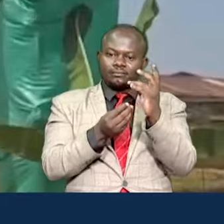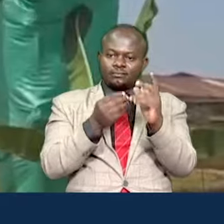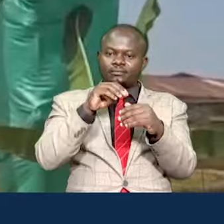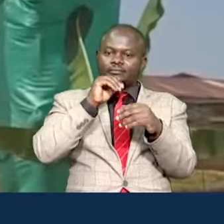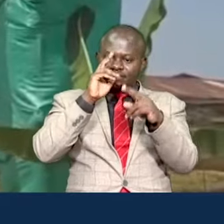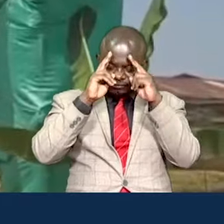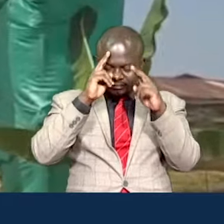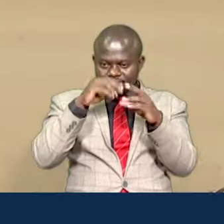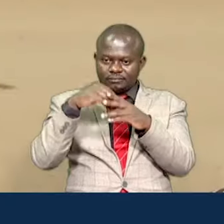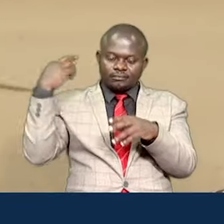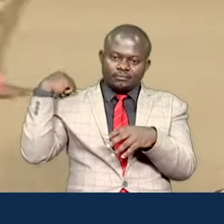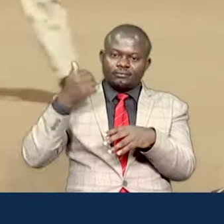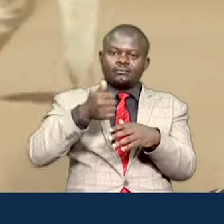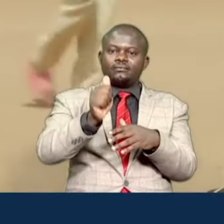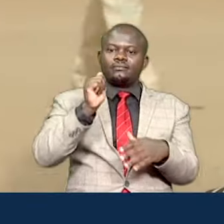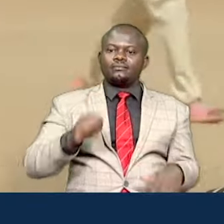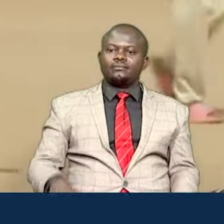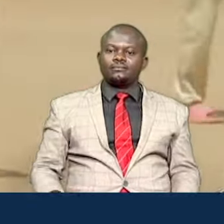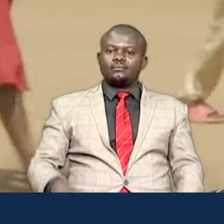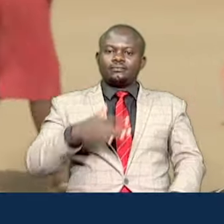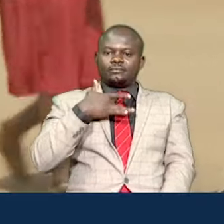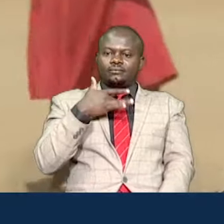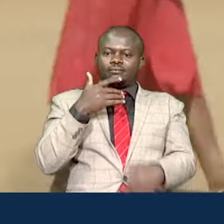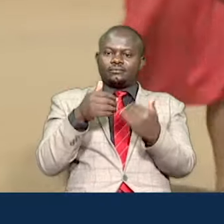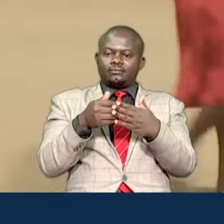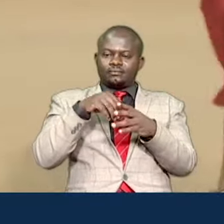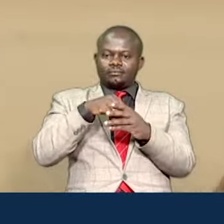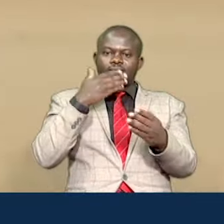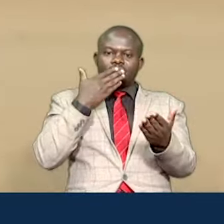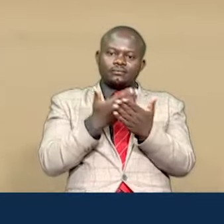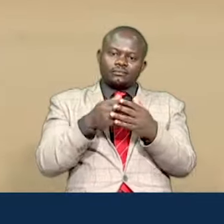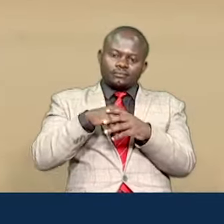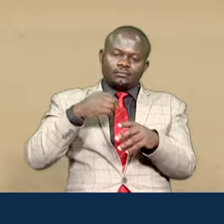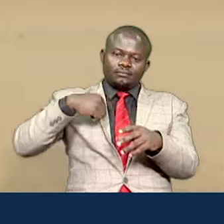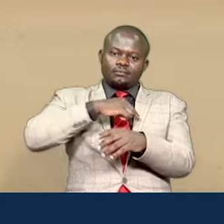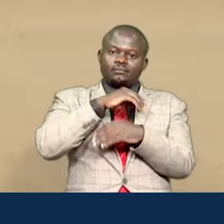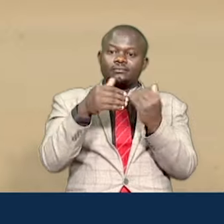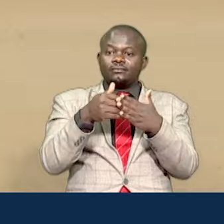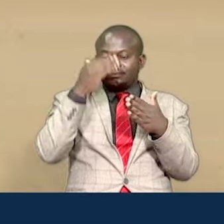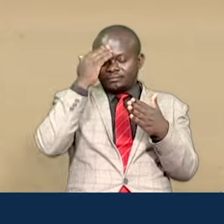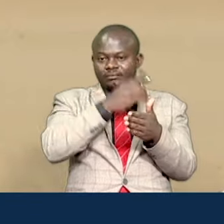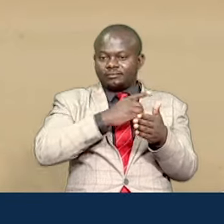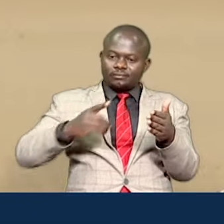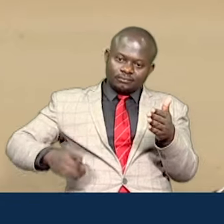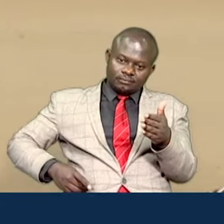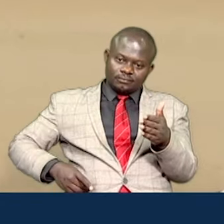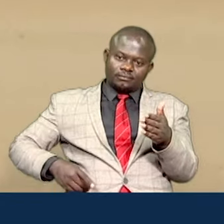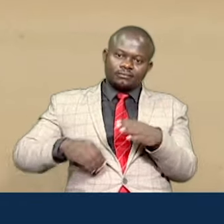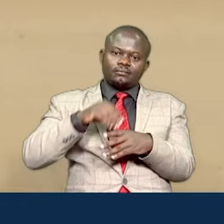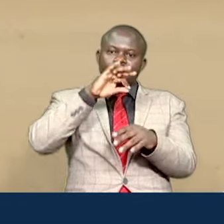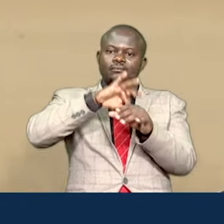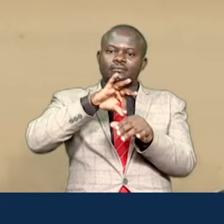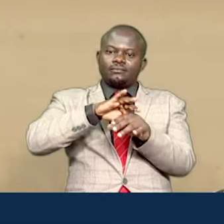kubatubahiriza inshingano. Numvise meze neza muri jyewe kuko hari demokarasi,